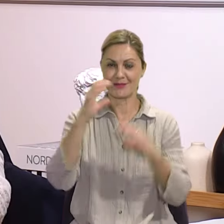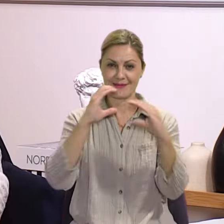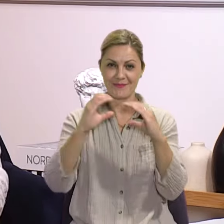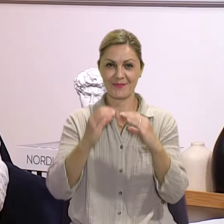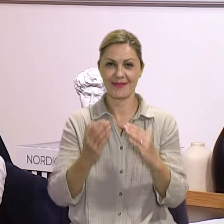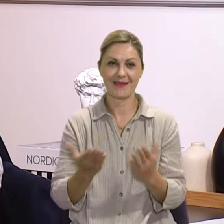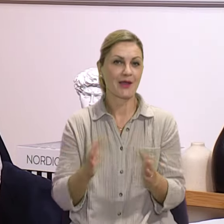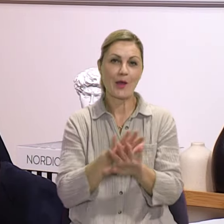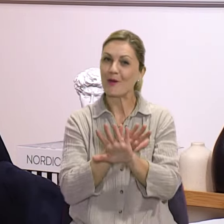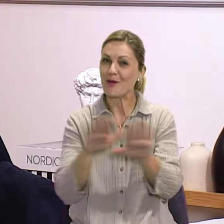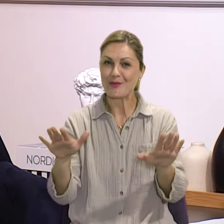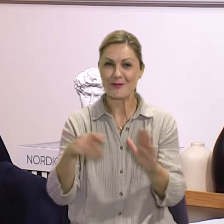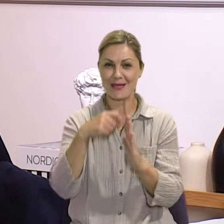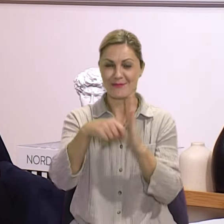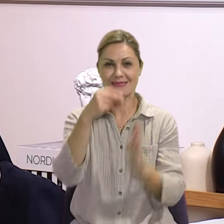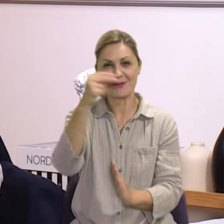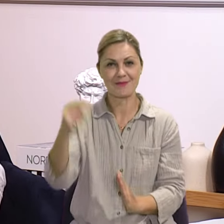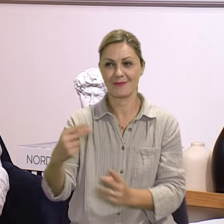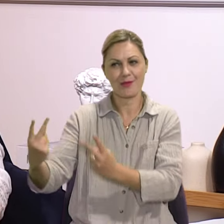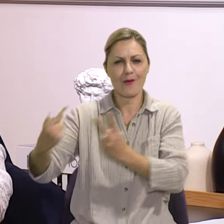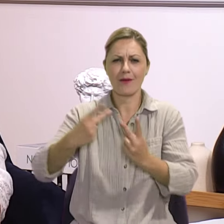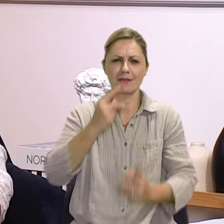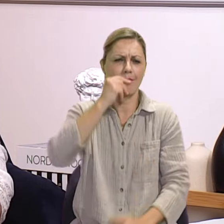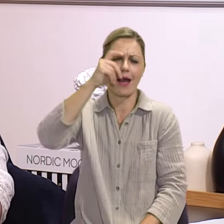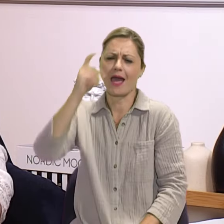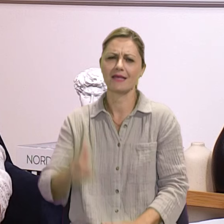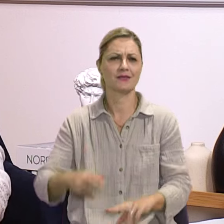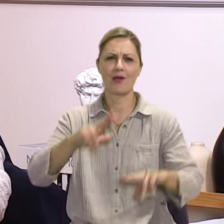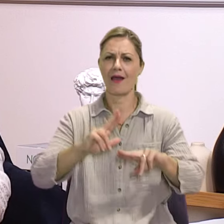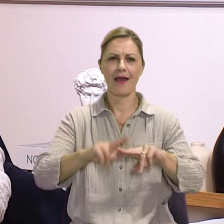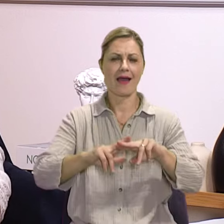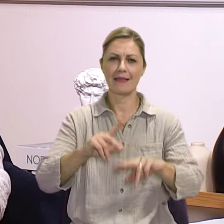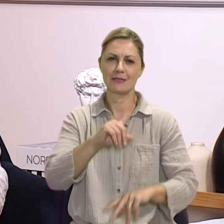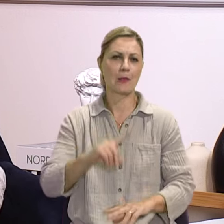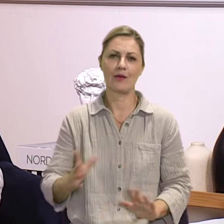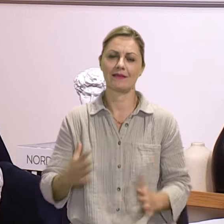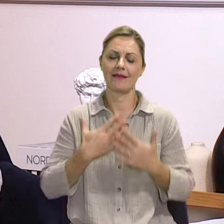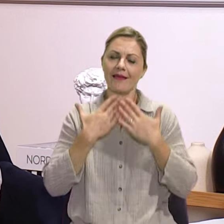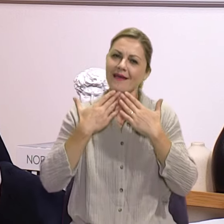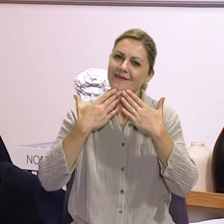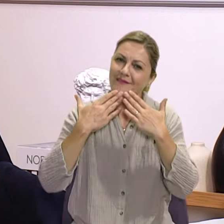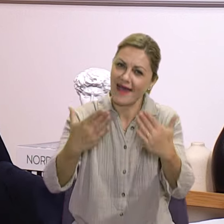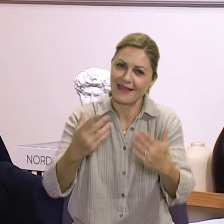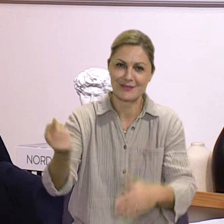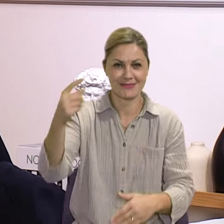Poštovani gledatelji, bila je ovo još jedna umjetnost. Moj gost, maestro Haris Lodre. Hvala vam što